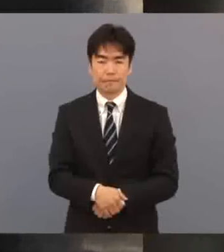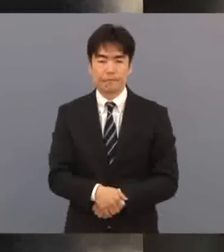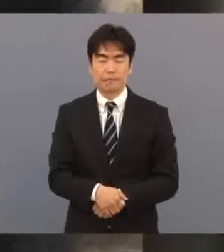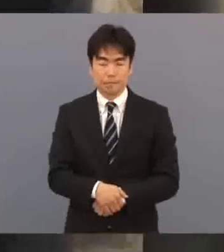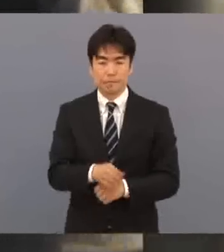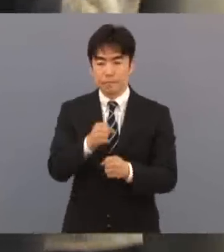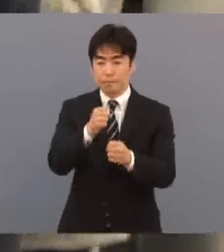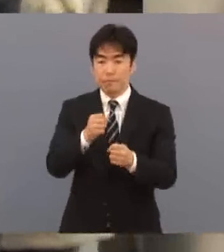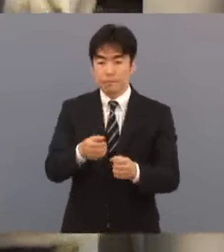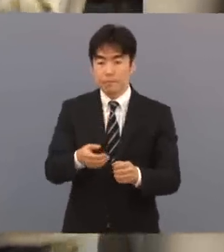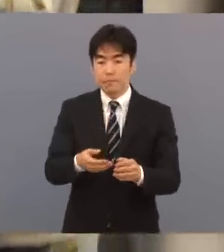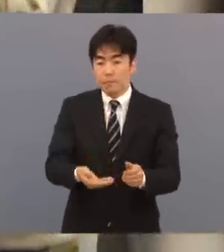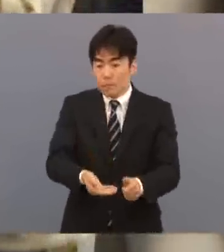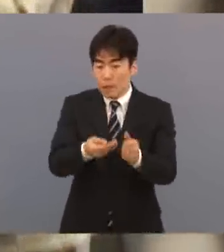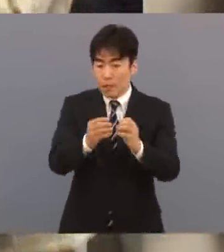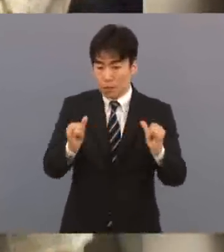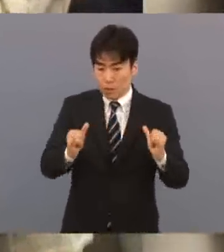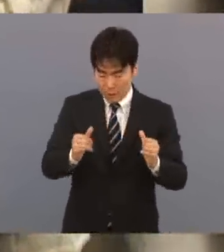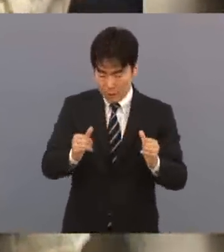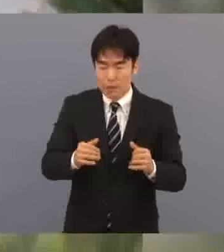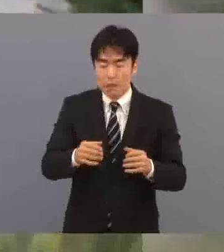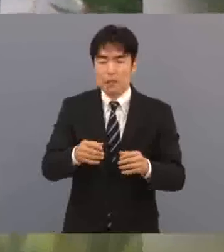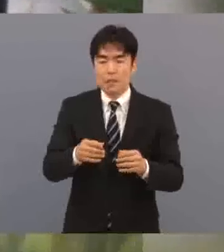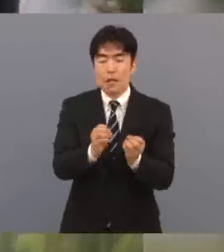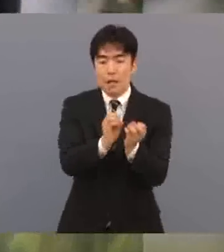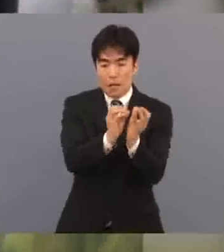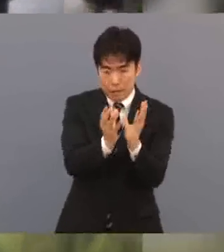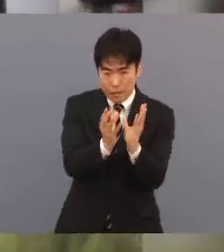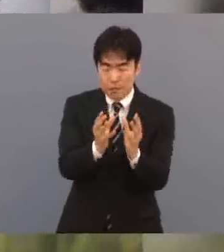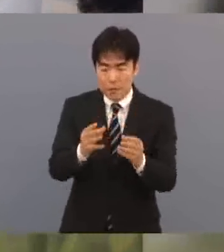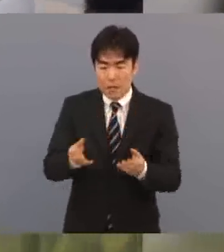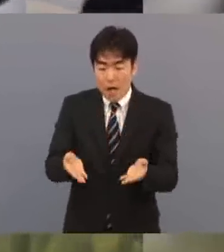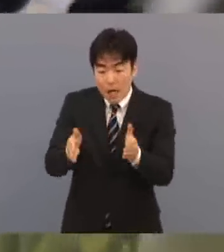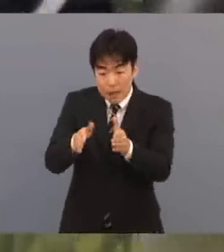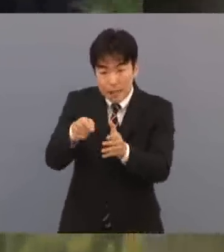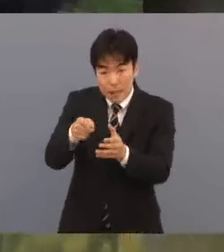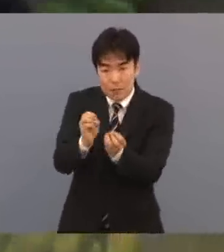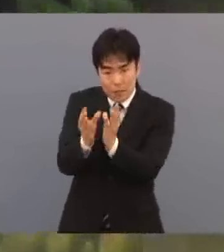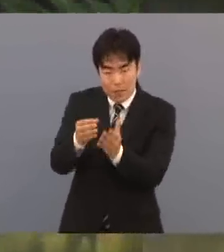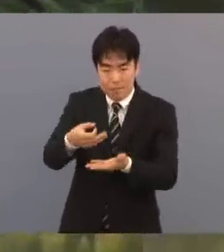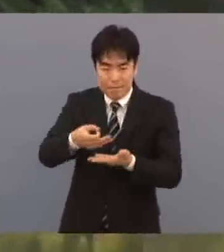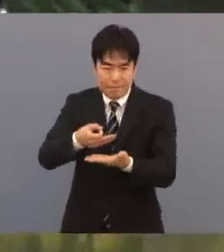生産者が直接切り花や鉢物のお花を販売します。